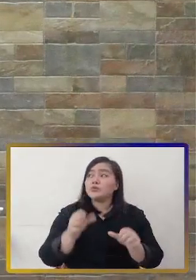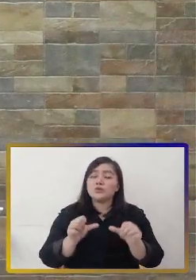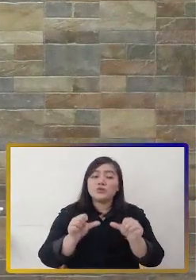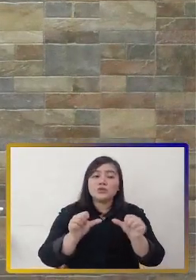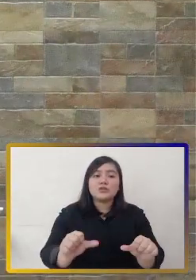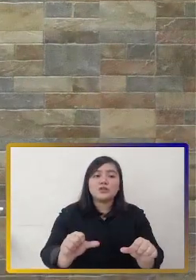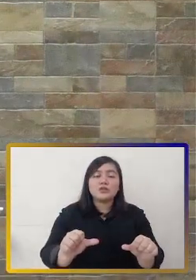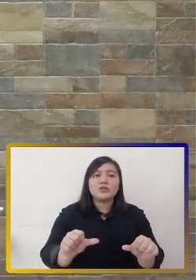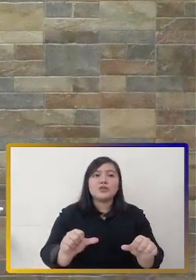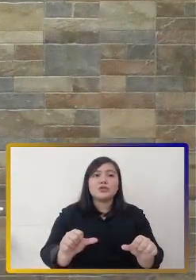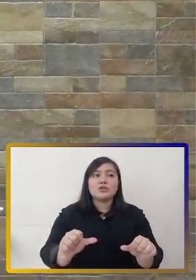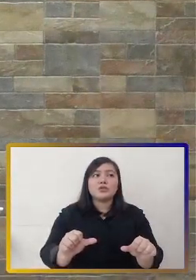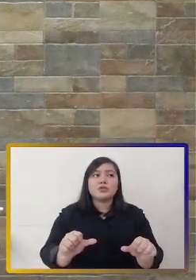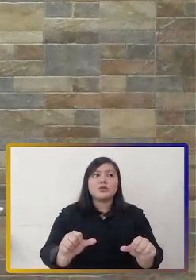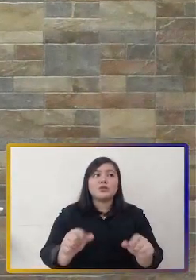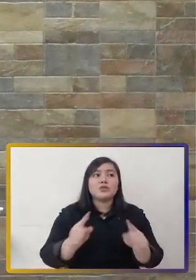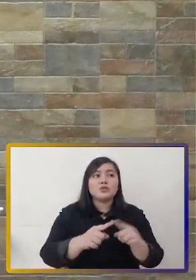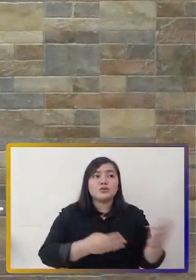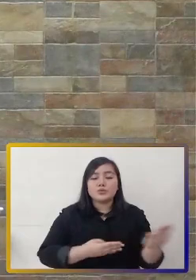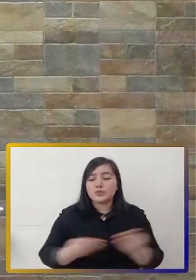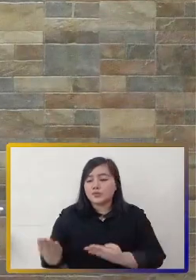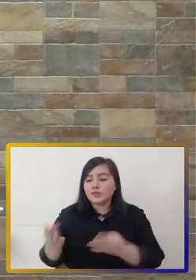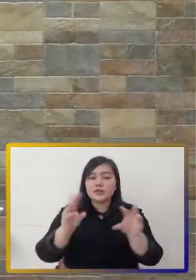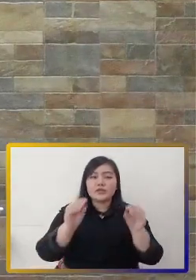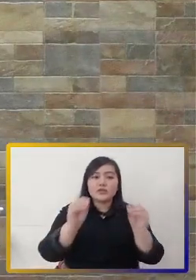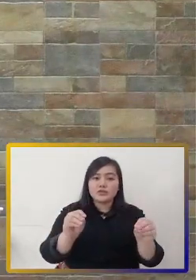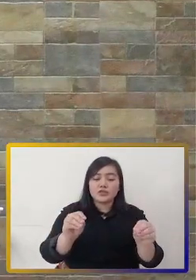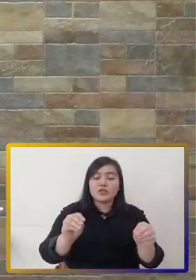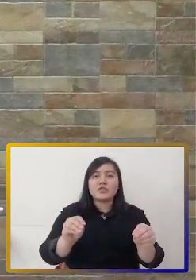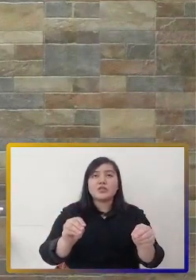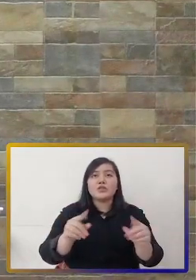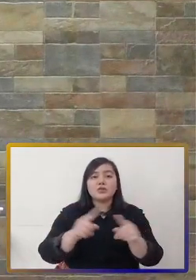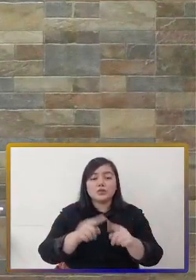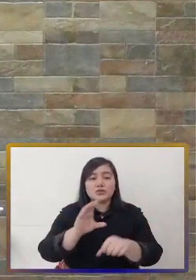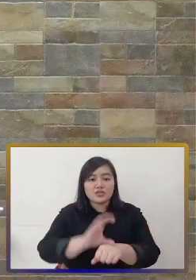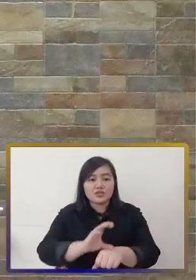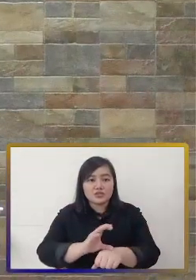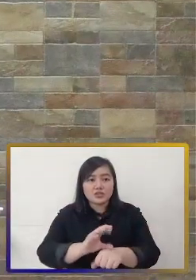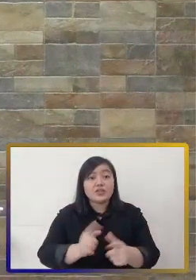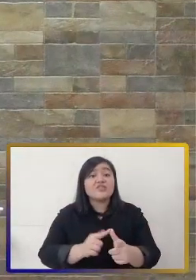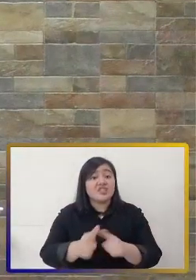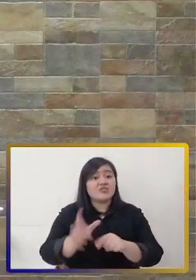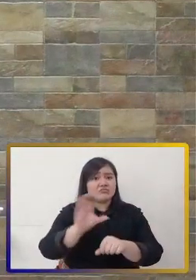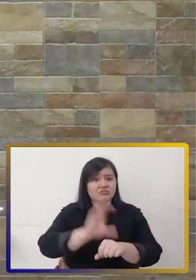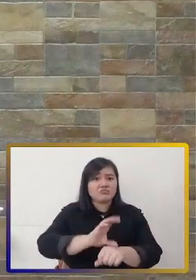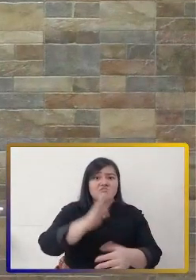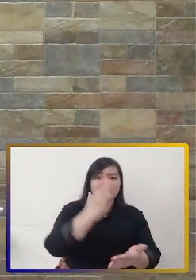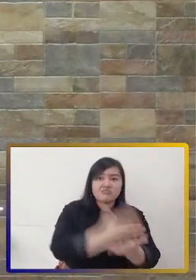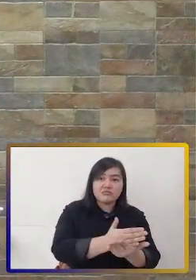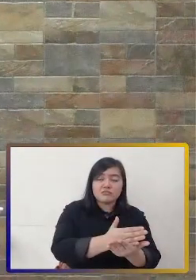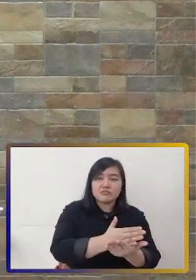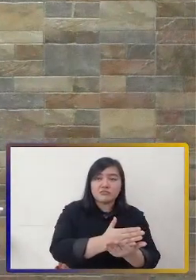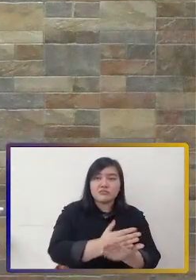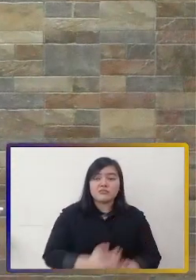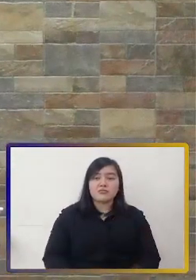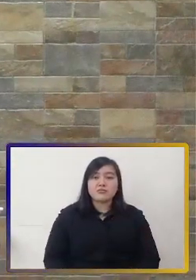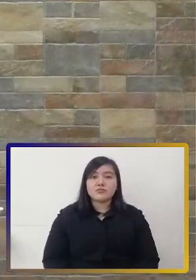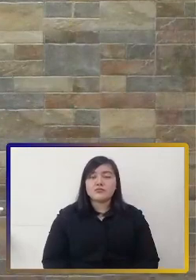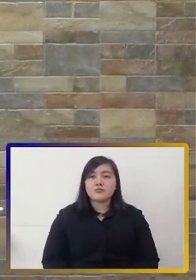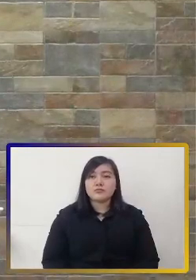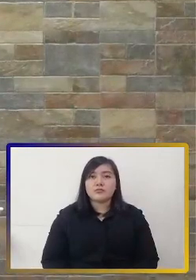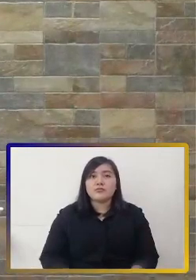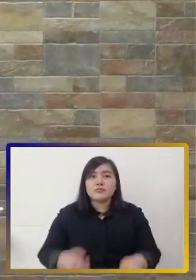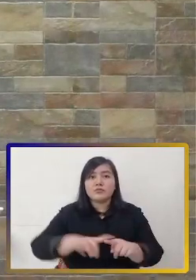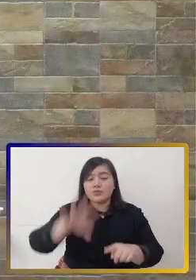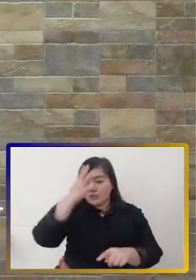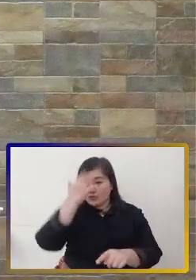ng kanyang katuruan sa kanya pong iglesia, ay talagang matitigil ang iglesia ng Panginoong Hesukristo. Pero kaya po nakarating